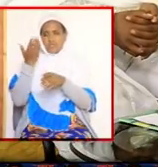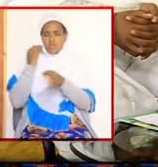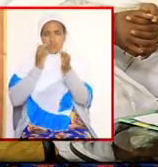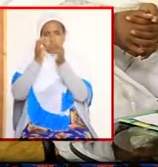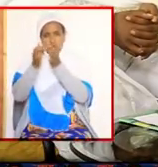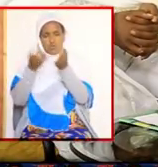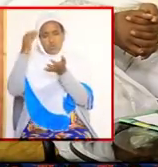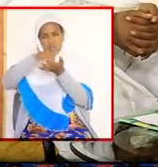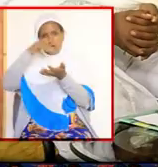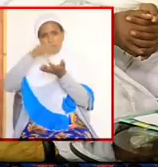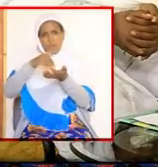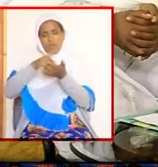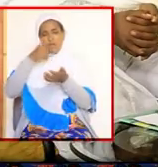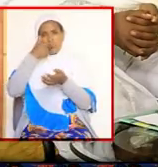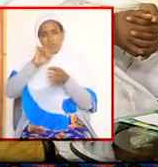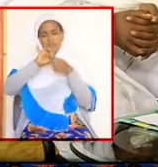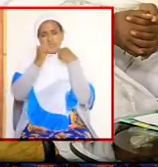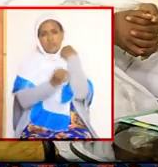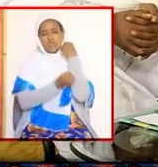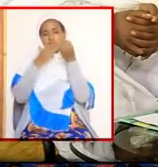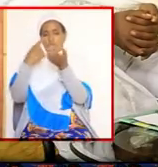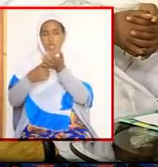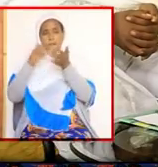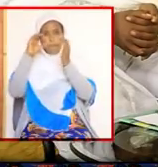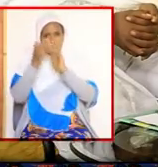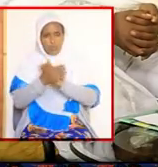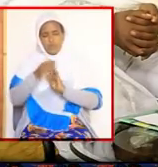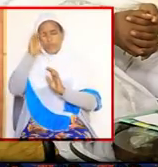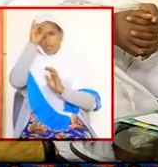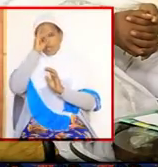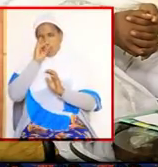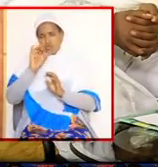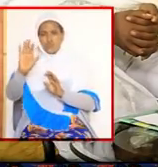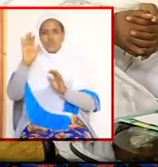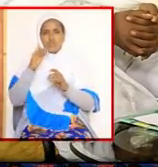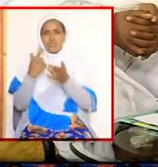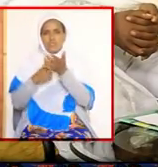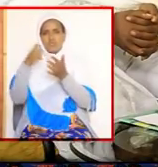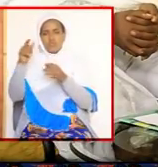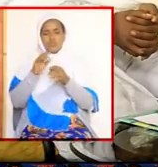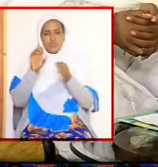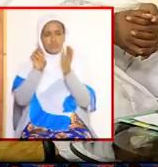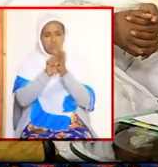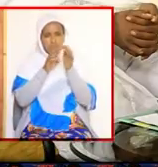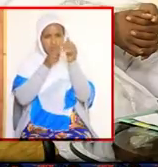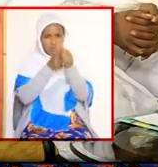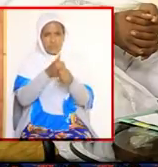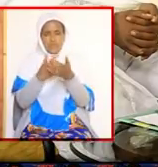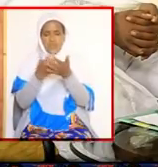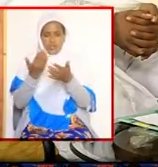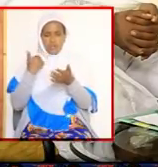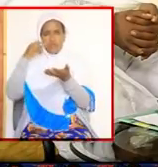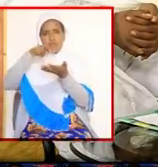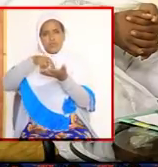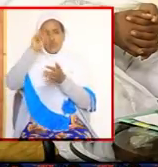ቅድም እንደገለጹ ደጋግሜ እንዳልናገር ብዬ ነው መሰረቱ ያ ቢሆንም ሊቃውንቶች የሱን እግር የተከተሉት